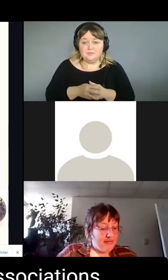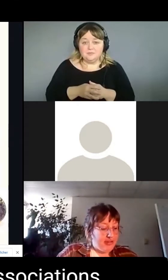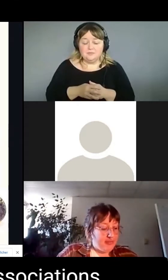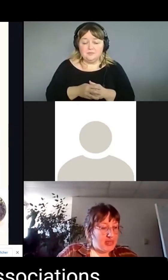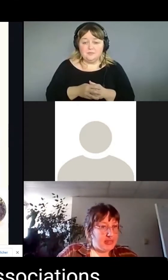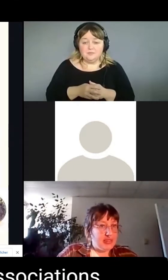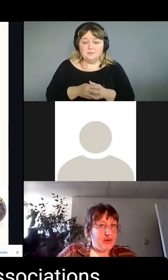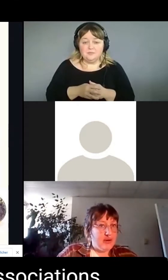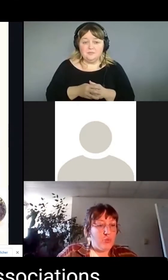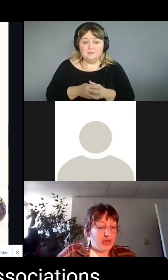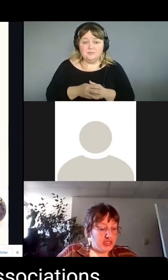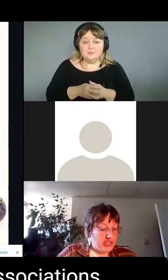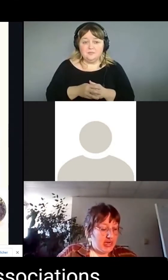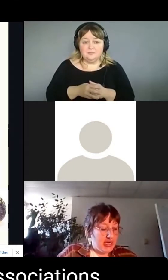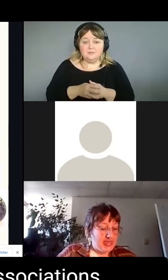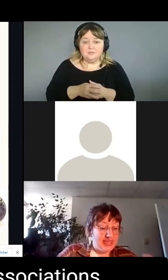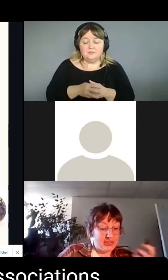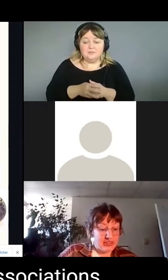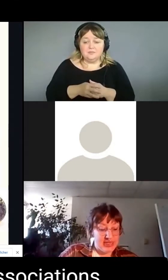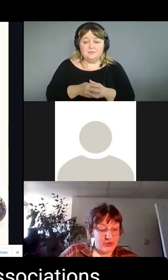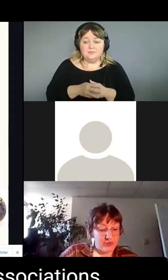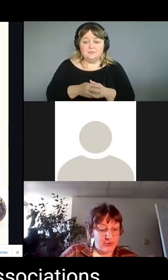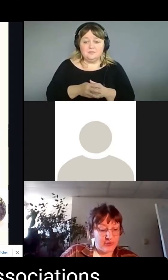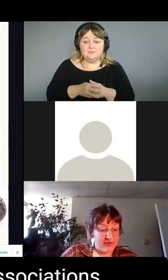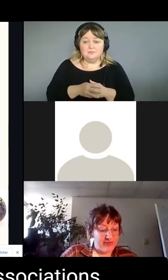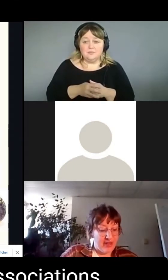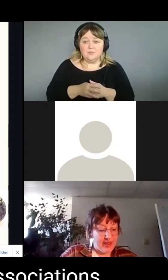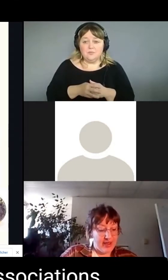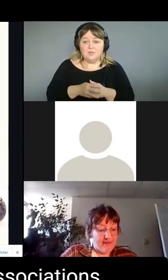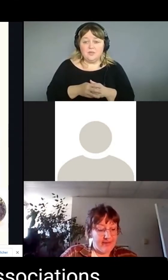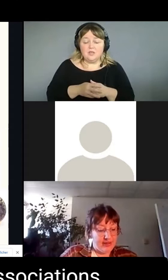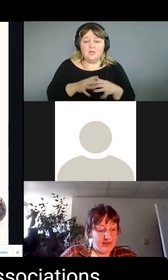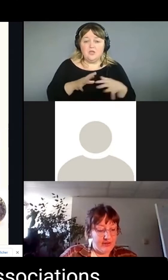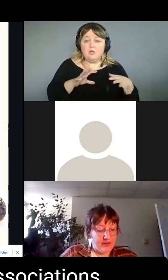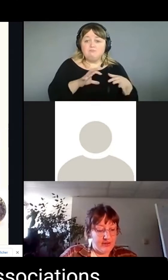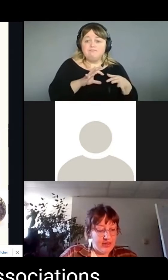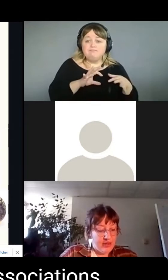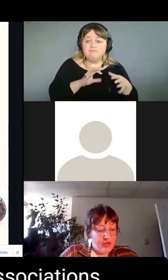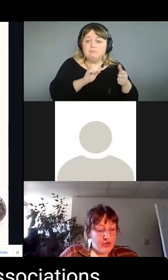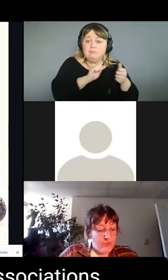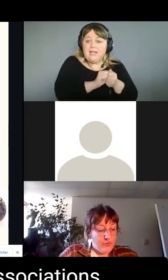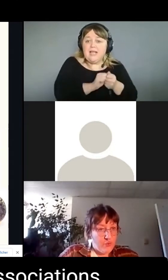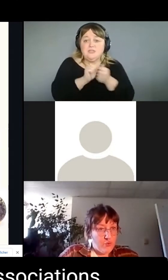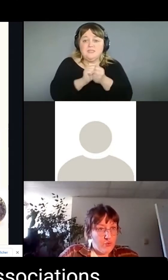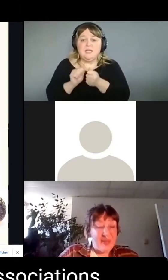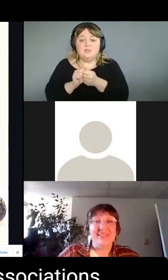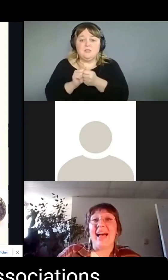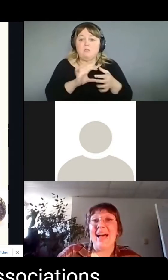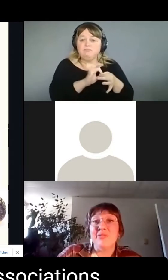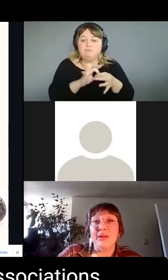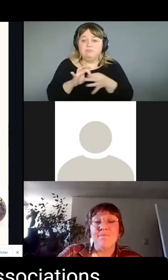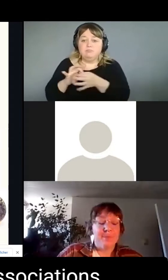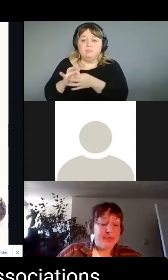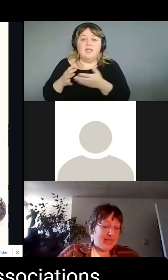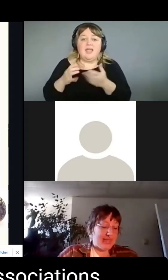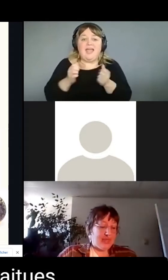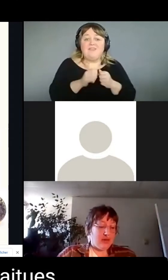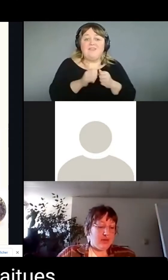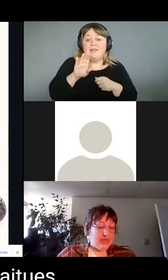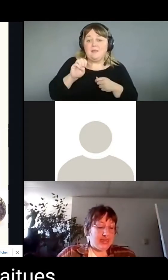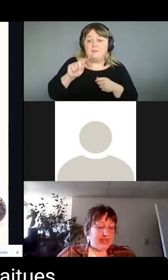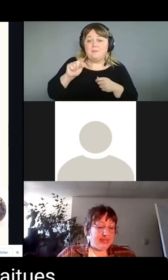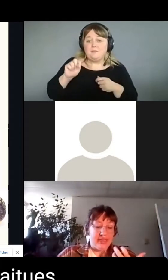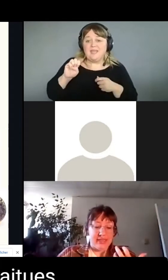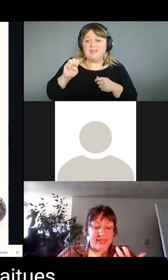Et avant de passer au prochain, les associations que vous pouvez faire avec vos betteraves, il y